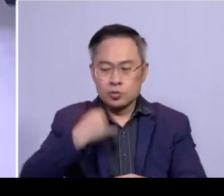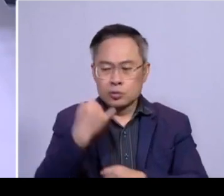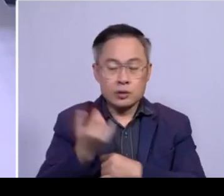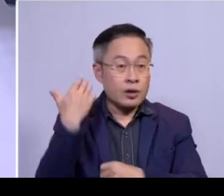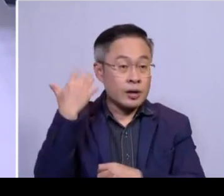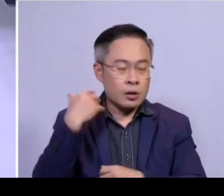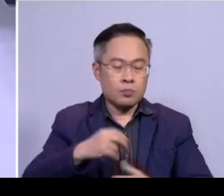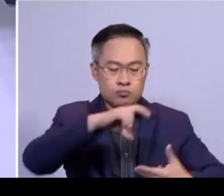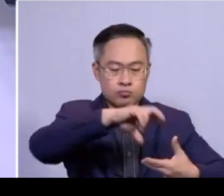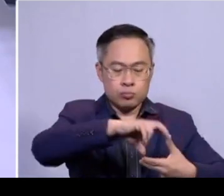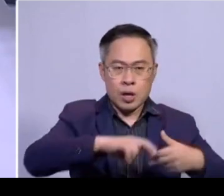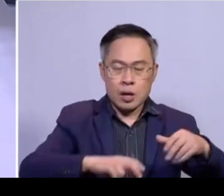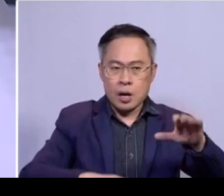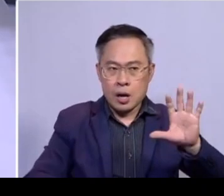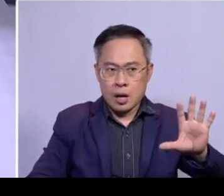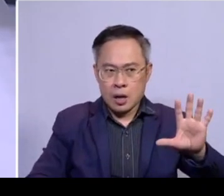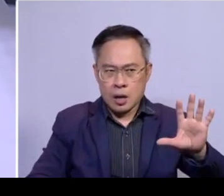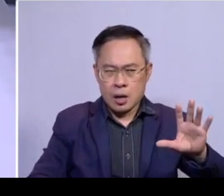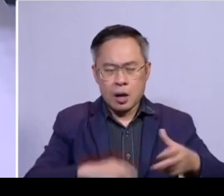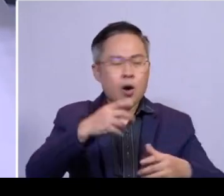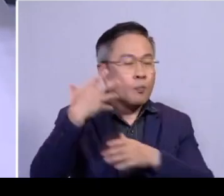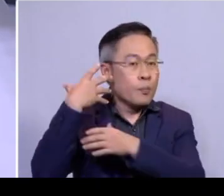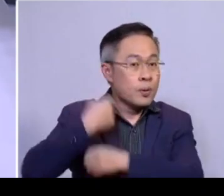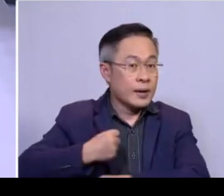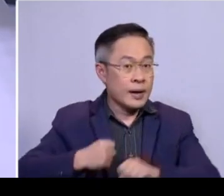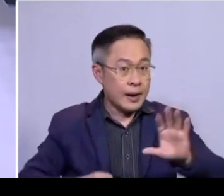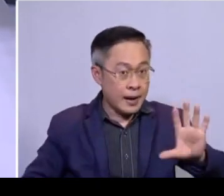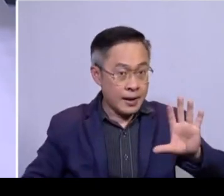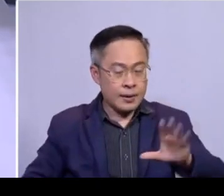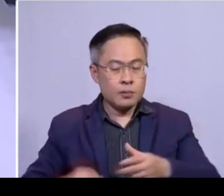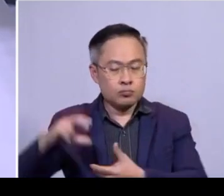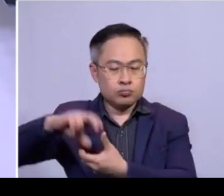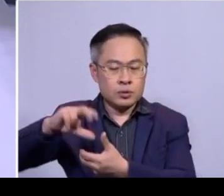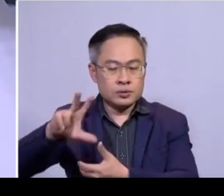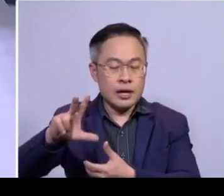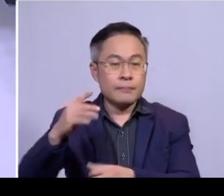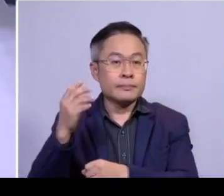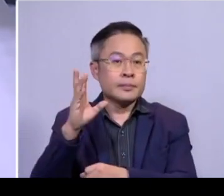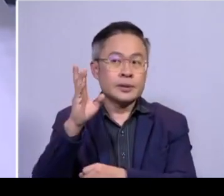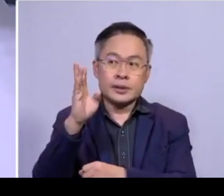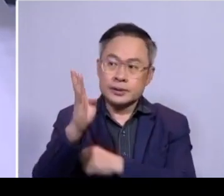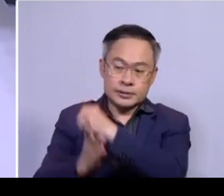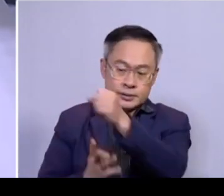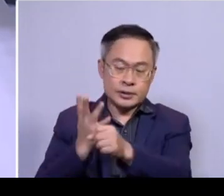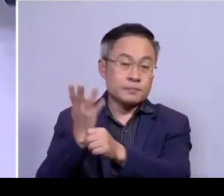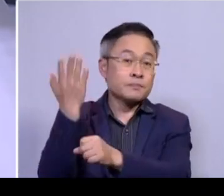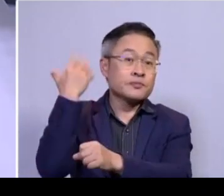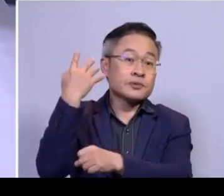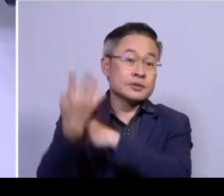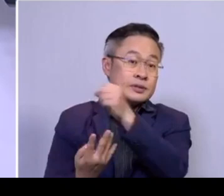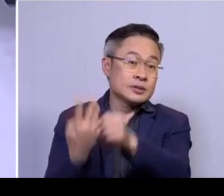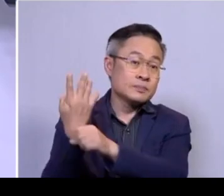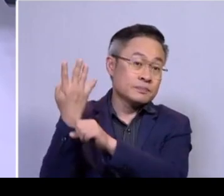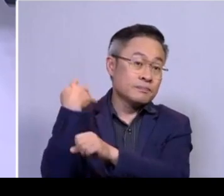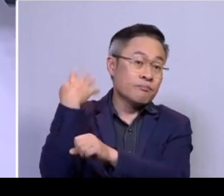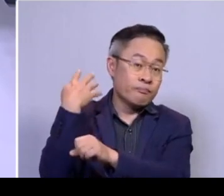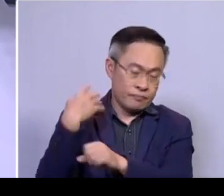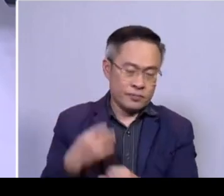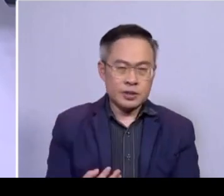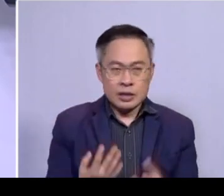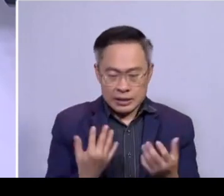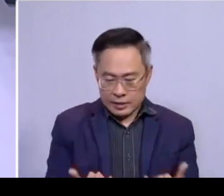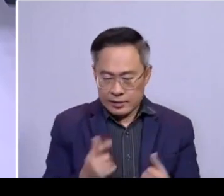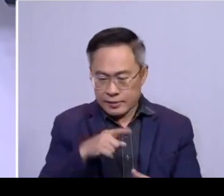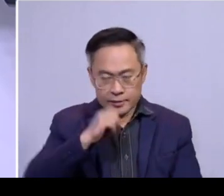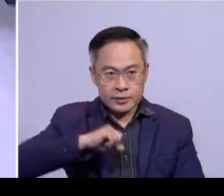ครับเดี๋ยวก็รอติดตามกันดูว่าครั้งนี้เนี่ยใครจะคว้าชัยในพื้นที่ของนครศรีธรรมราชเพราะว่าถ้าดูในช่วงที่ผ่านมาเนี่ยโอ้โห